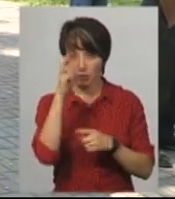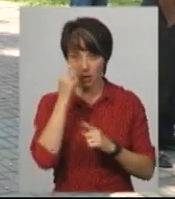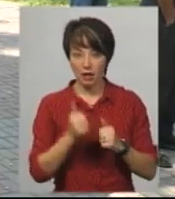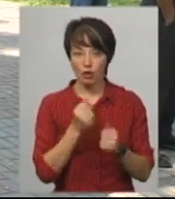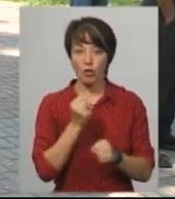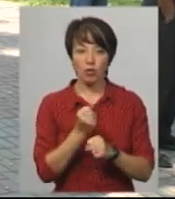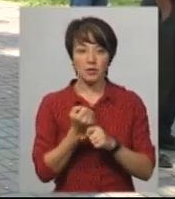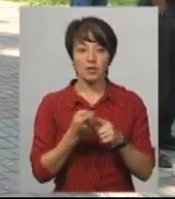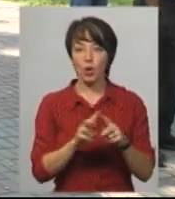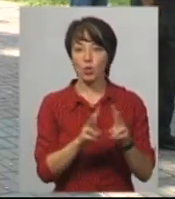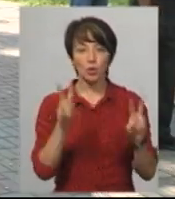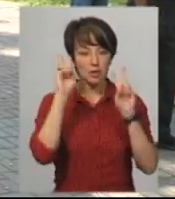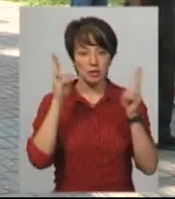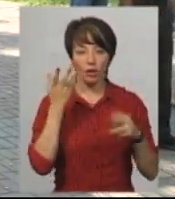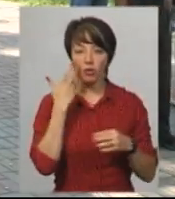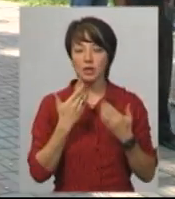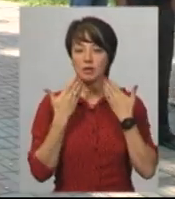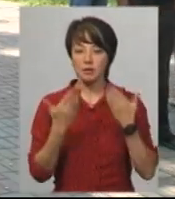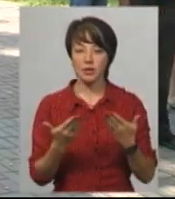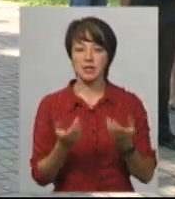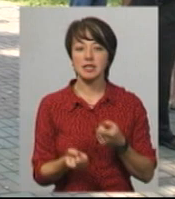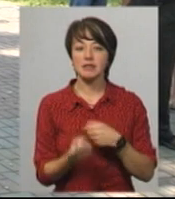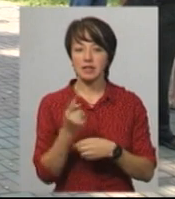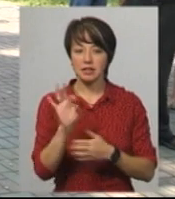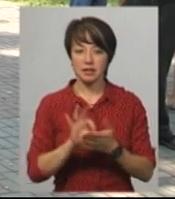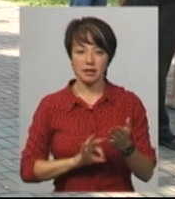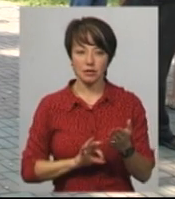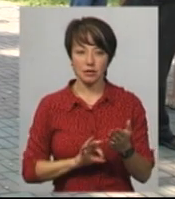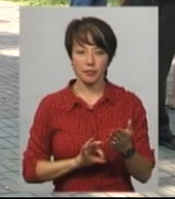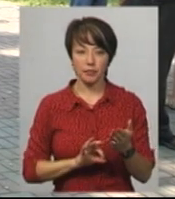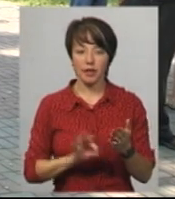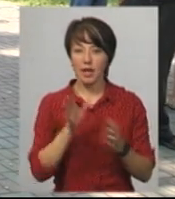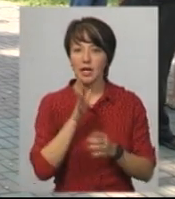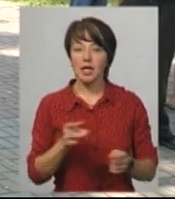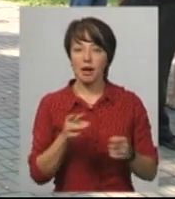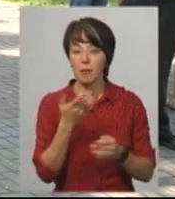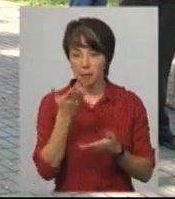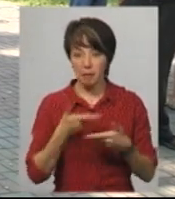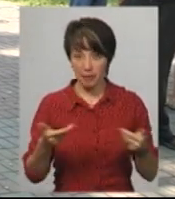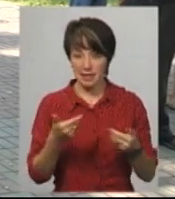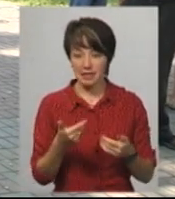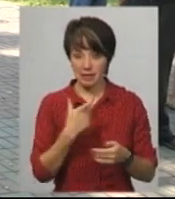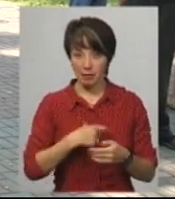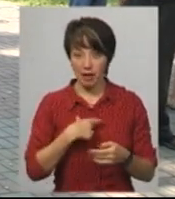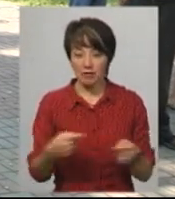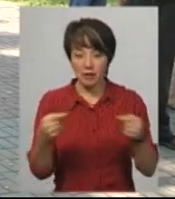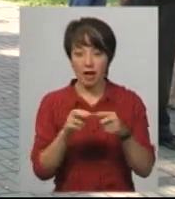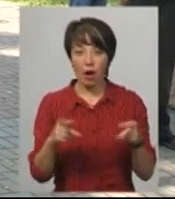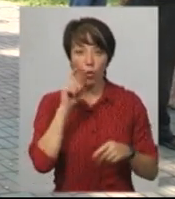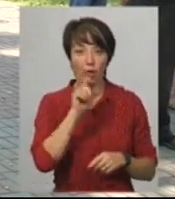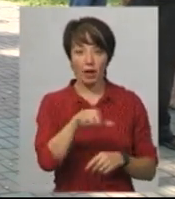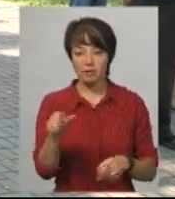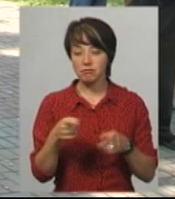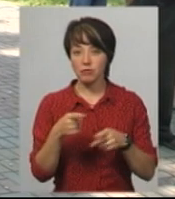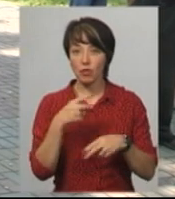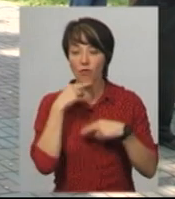всі, хто не знає, підходить, де запитує, а ви звідки? Відразу там ми себе ідентифікуємо як українці. І також це привертає увагу до того,